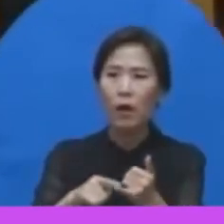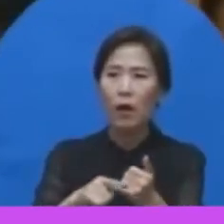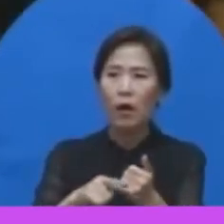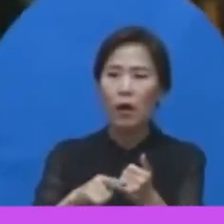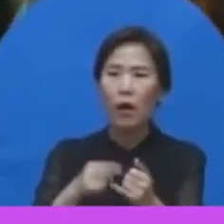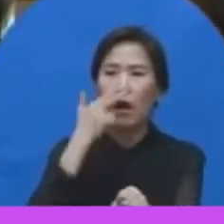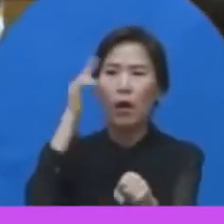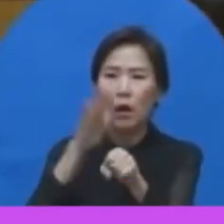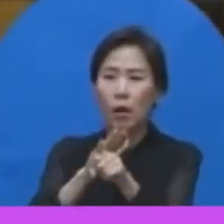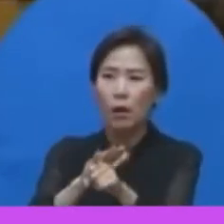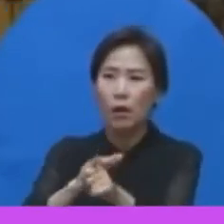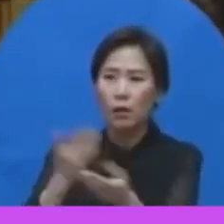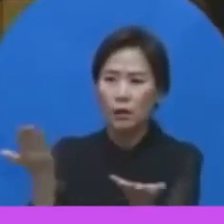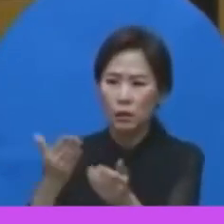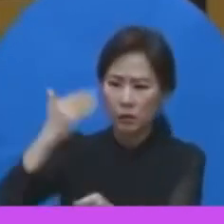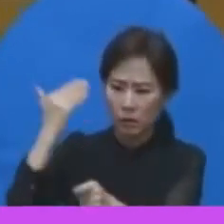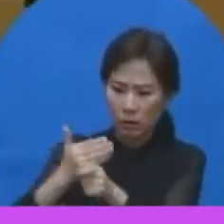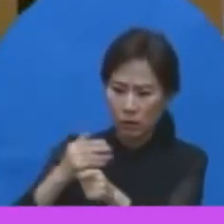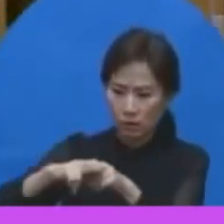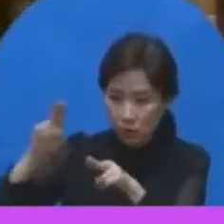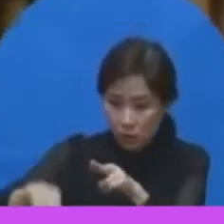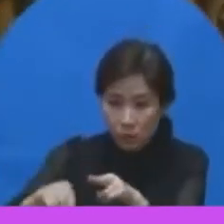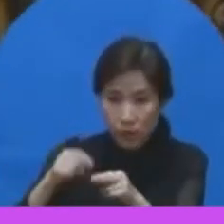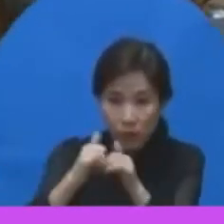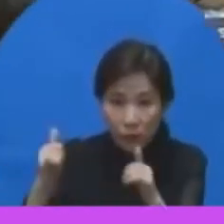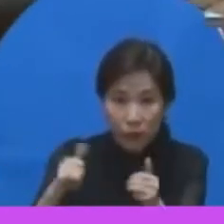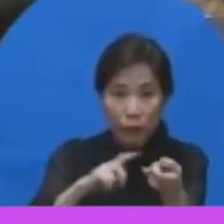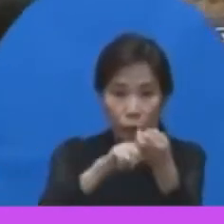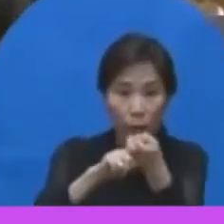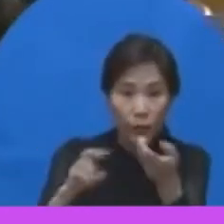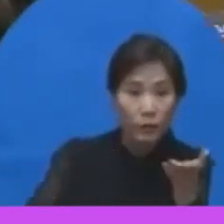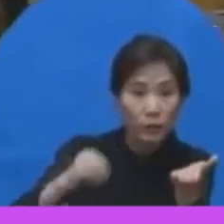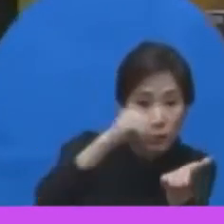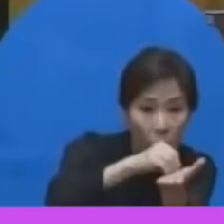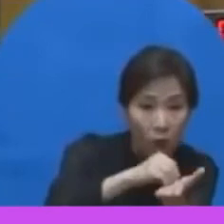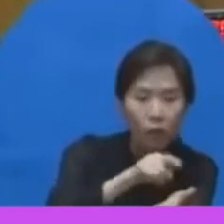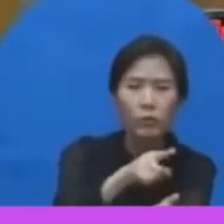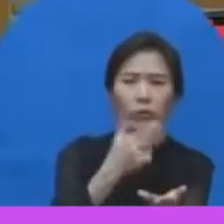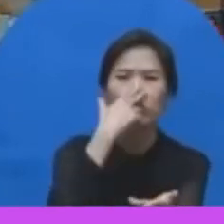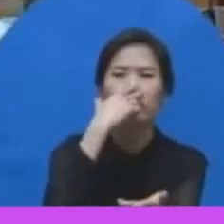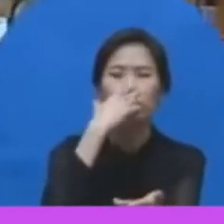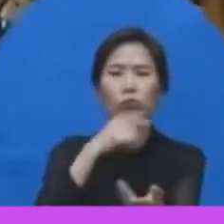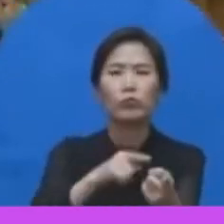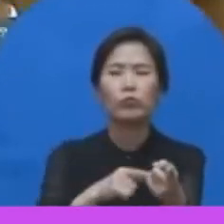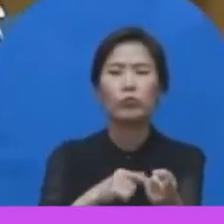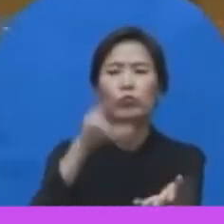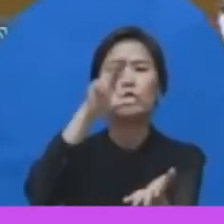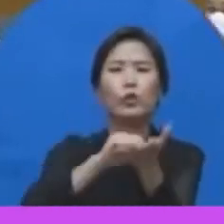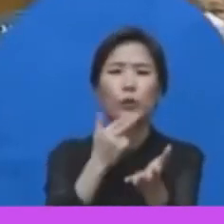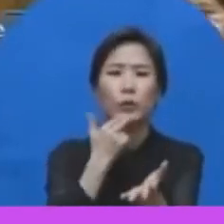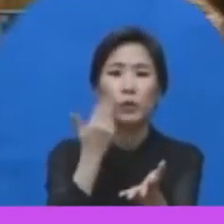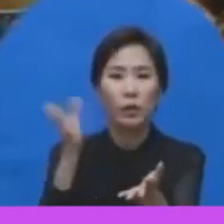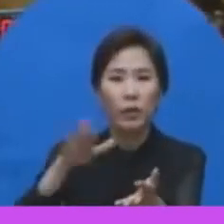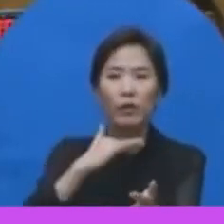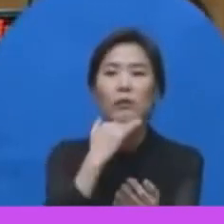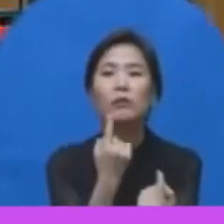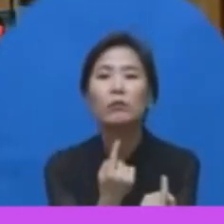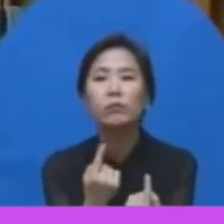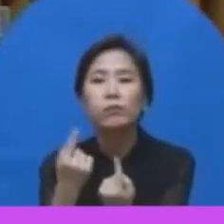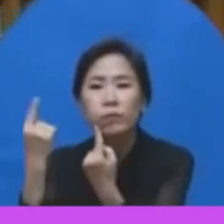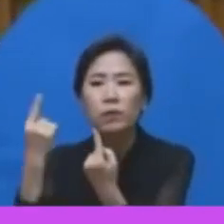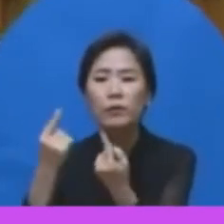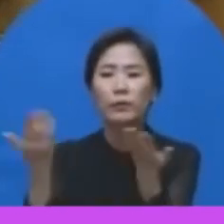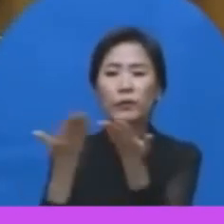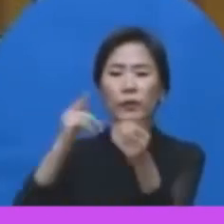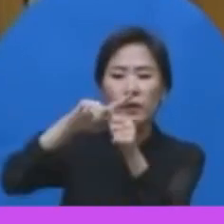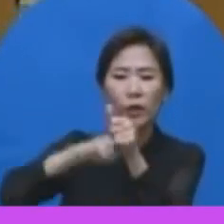당연히 뭐 조합원이 되는 것은 문제가 없을 것 같습니다. 근데 이제 퇴직 교원에 대한 문제들도 똑같이 볼 것인가 이런 부분들은 한번